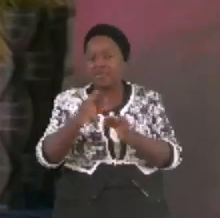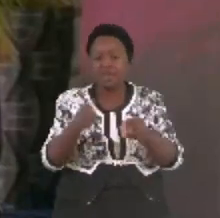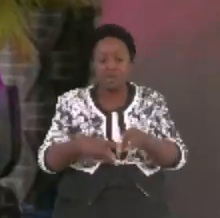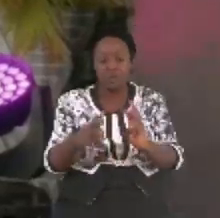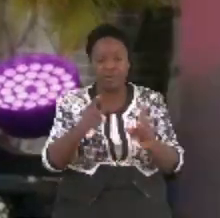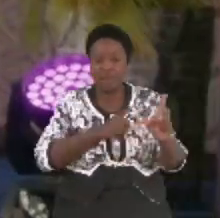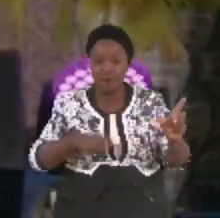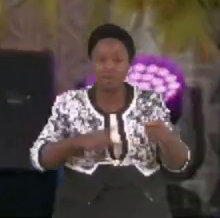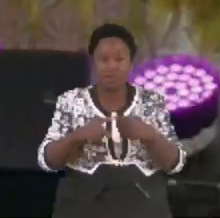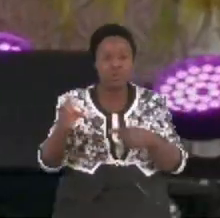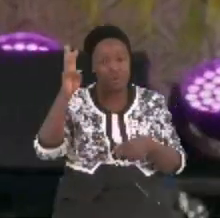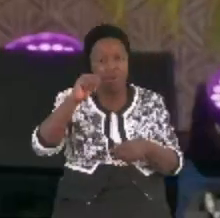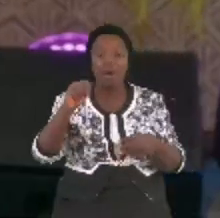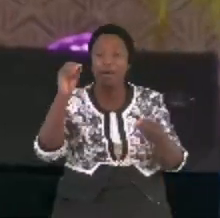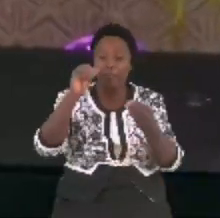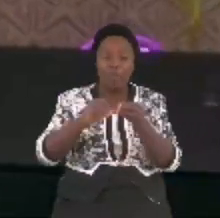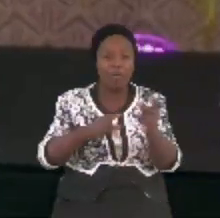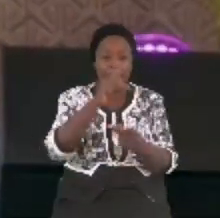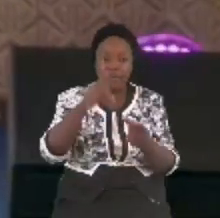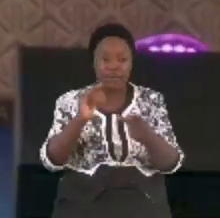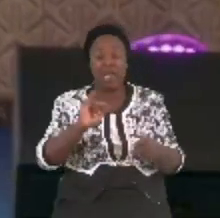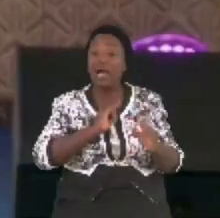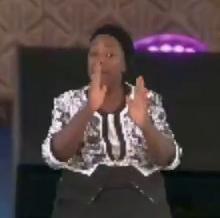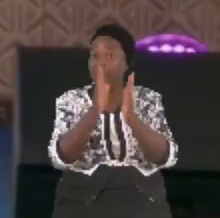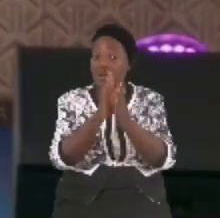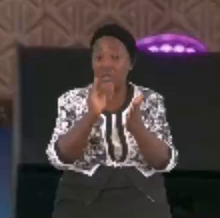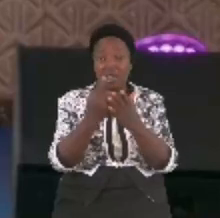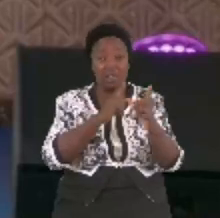Apollos. Je prie que le Seigneur